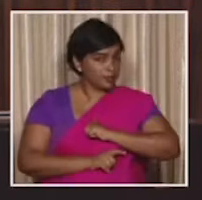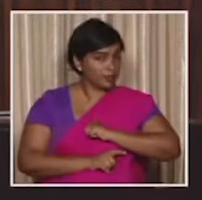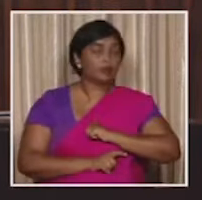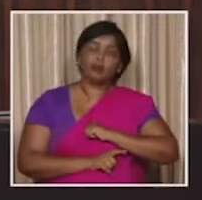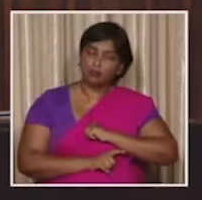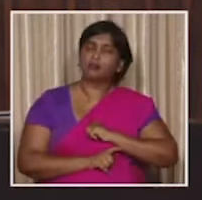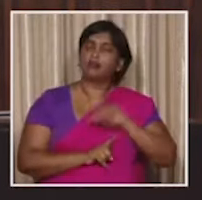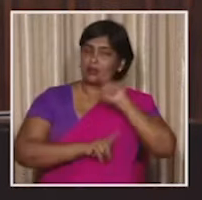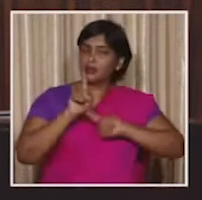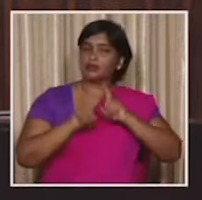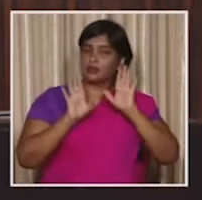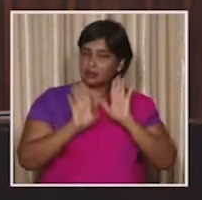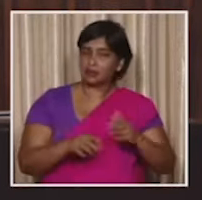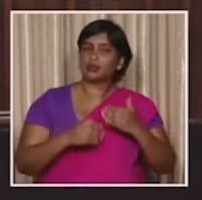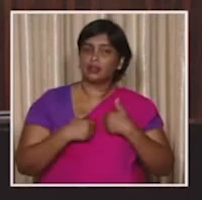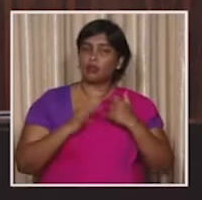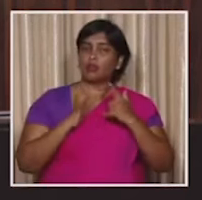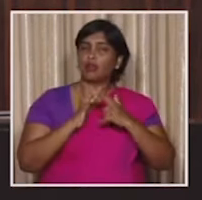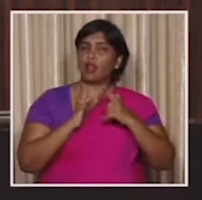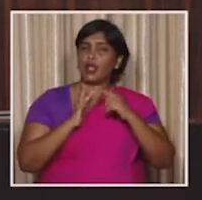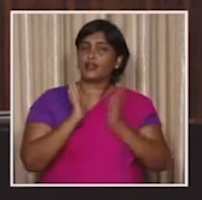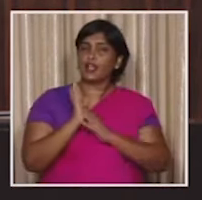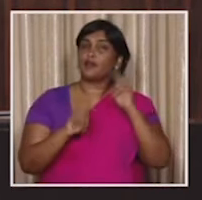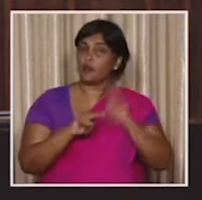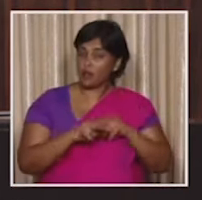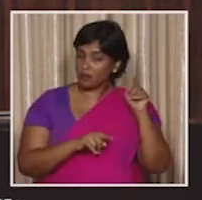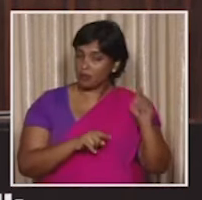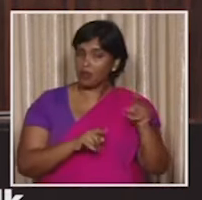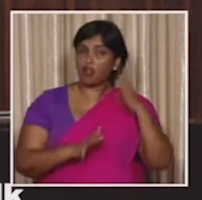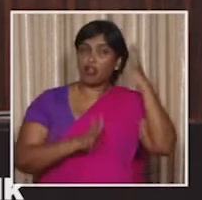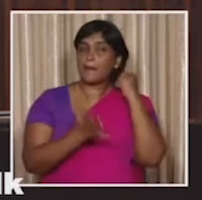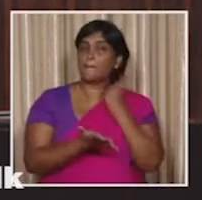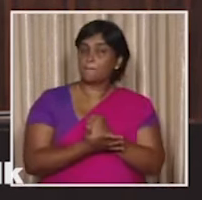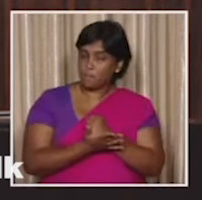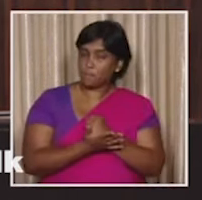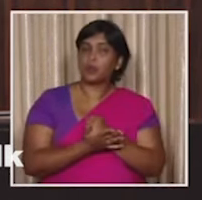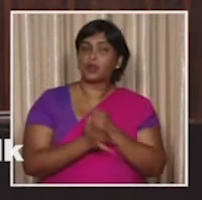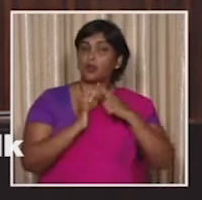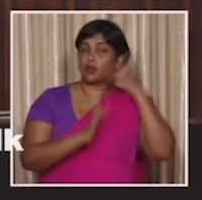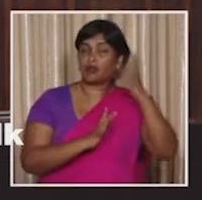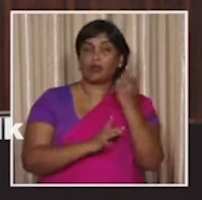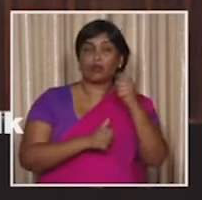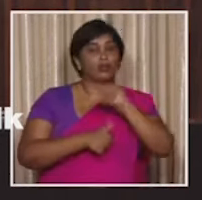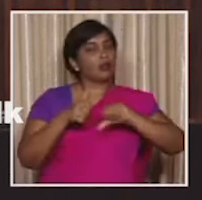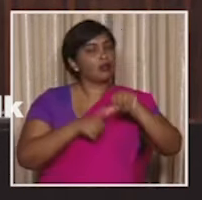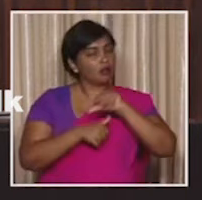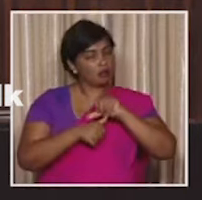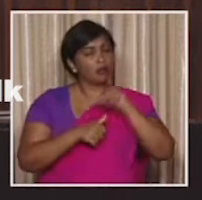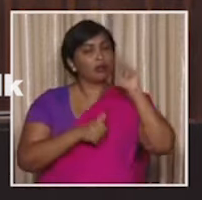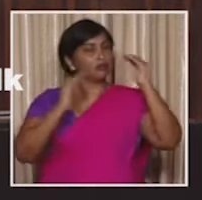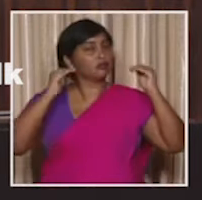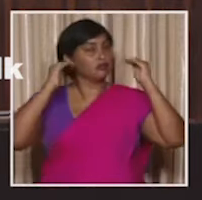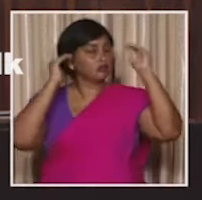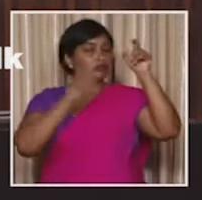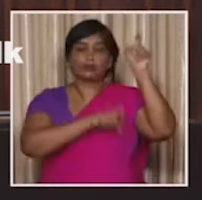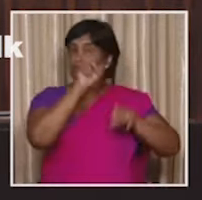ඒ සාකච්ඡා සඳහා ජාත්‍යන්තර මූල්‍ය අරමුදල ලෝක බැංකුව වැනි ජාත්‍යන්තර මූල්‍ය ආයතනයේ ඉහළම